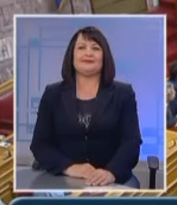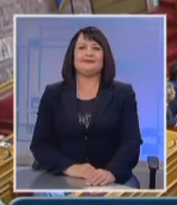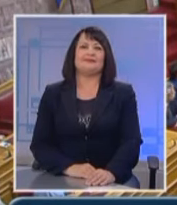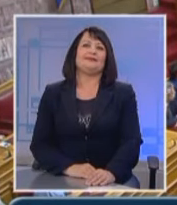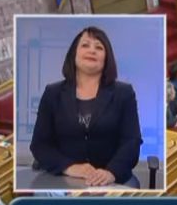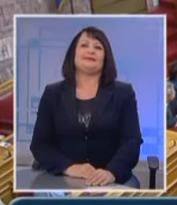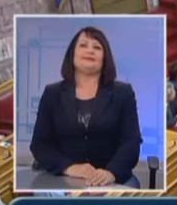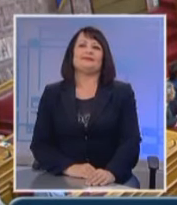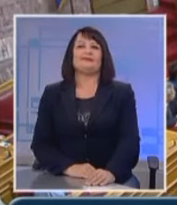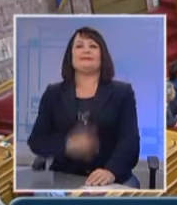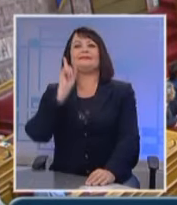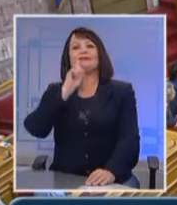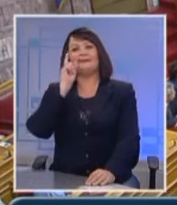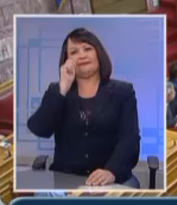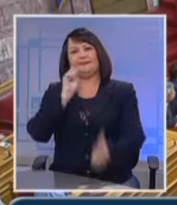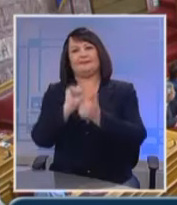Αθλήτριες και αθλητές